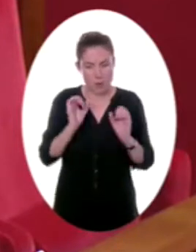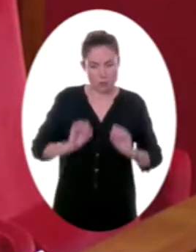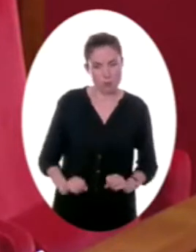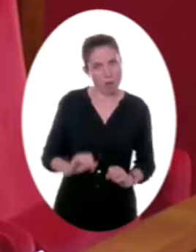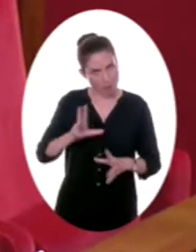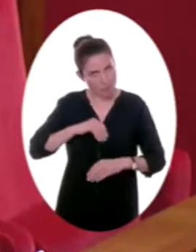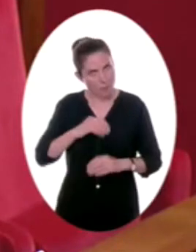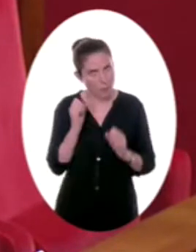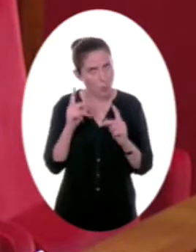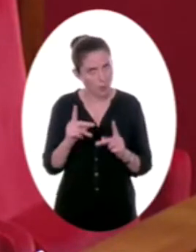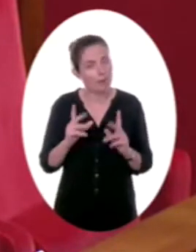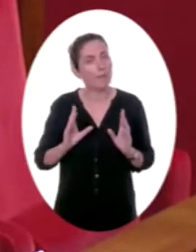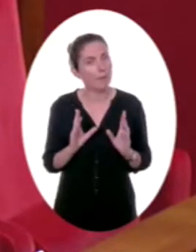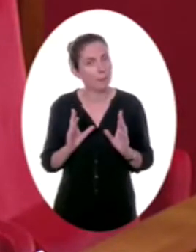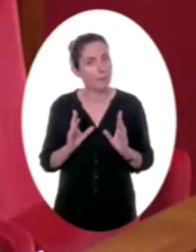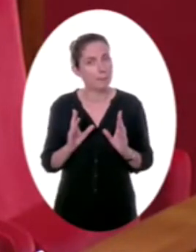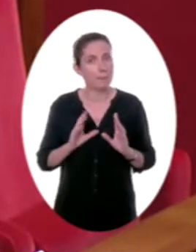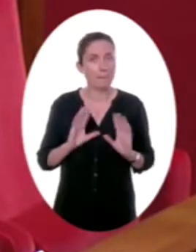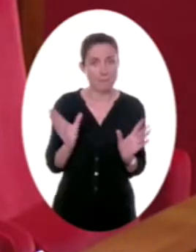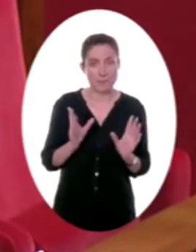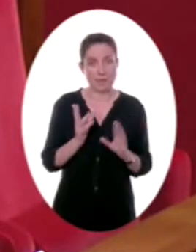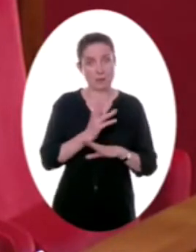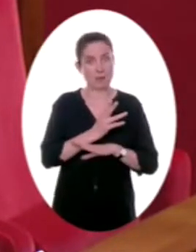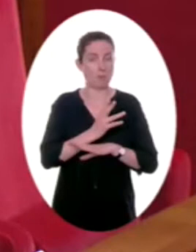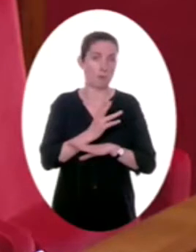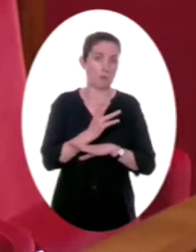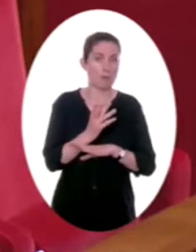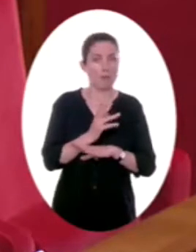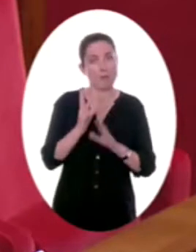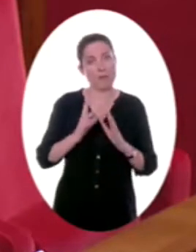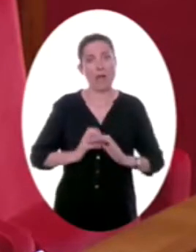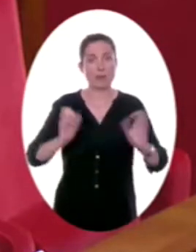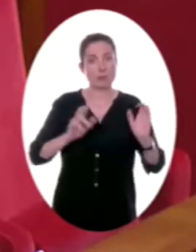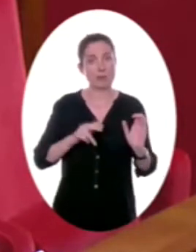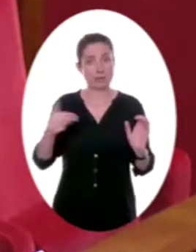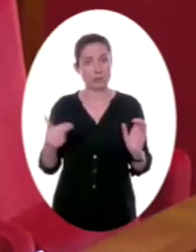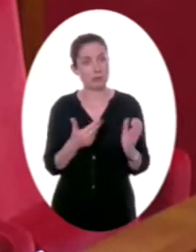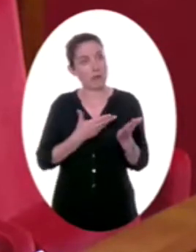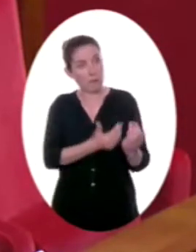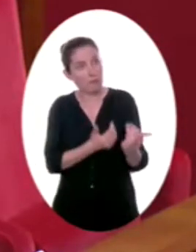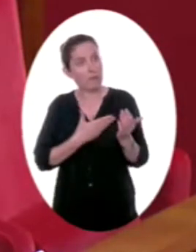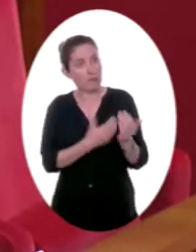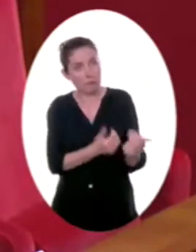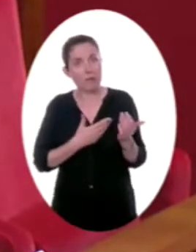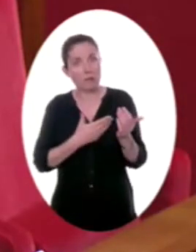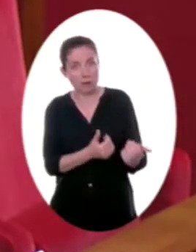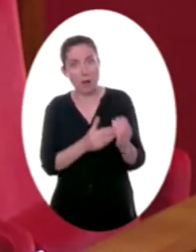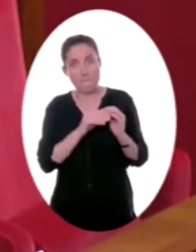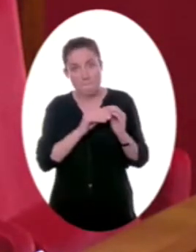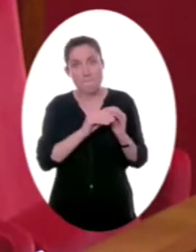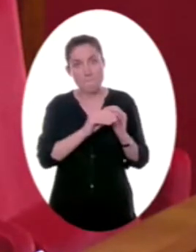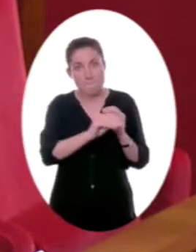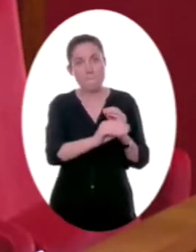que pour l'instant, elle n'a pas été inscrite sur le bureau de l'Assemblée nationale et que donc on attend depuis de nombreux mois, eh bien j'ai pensé